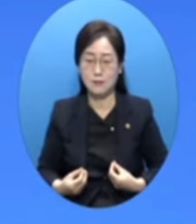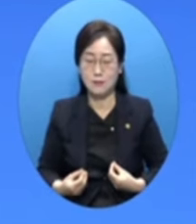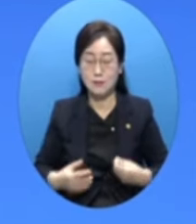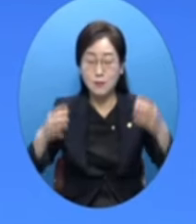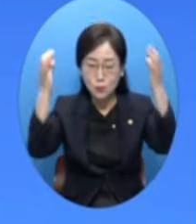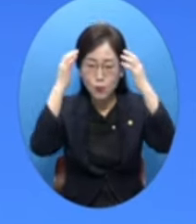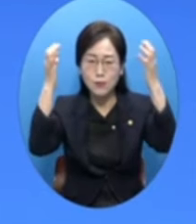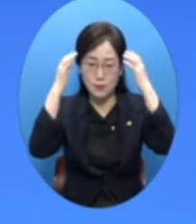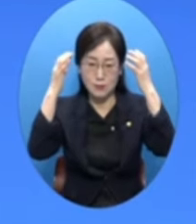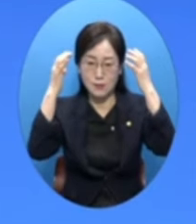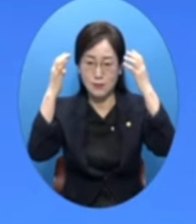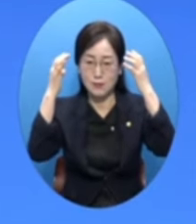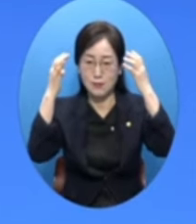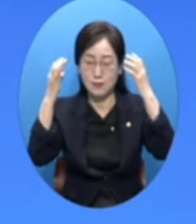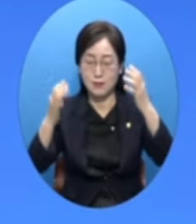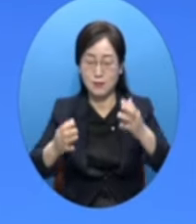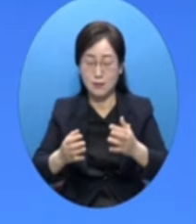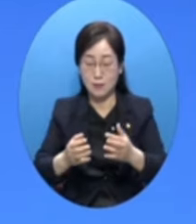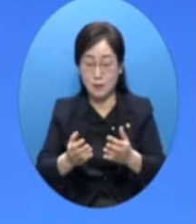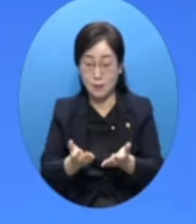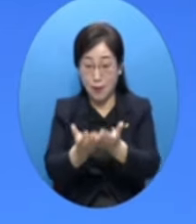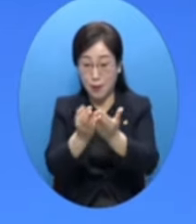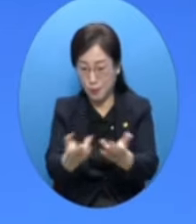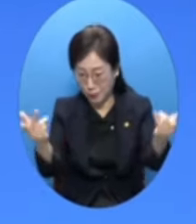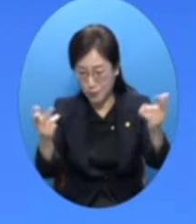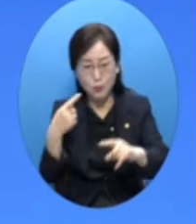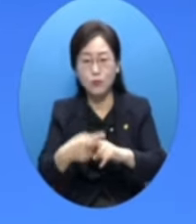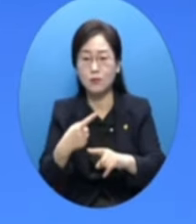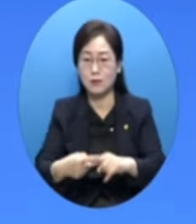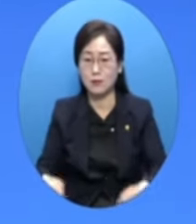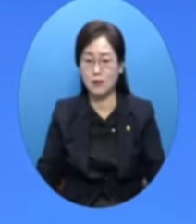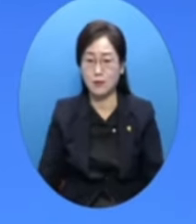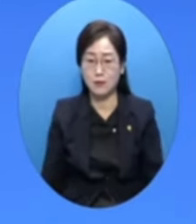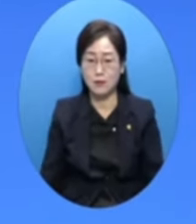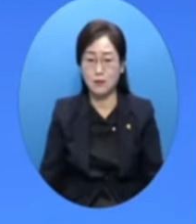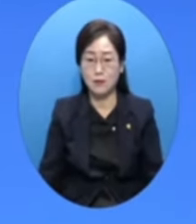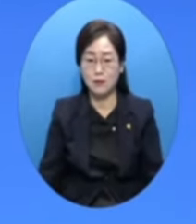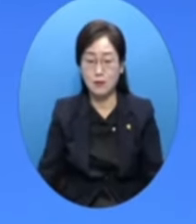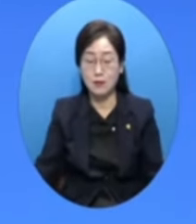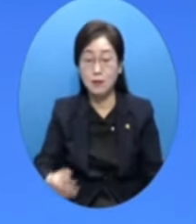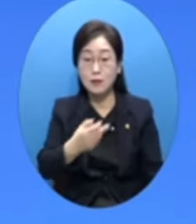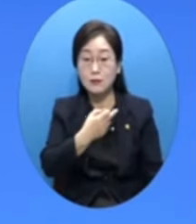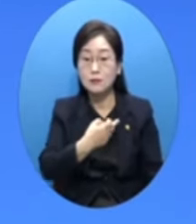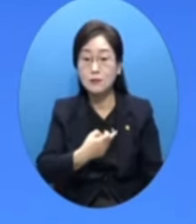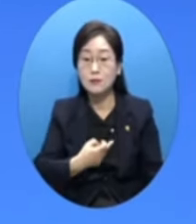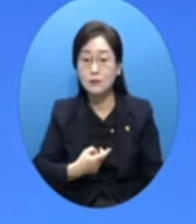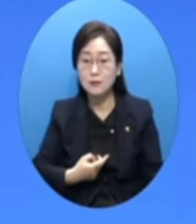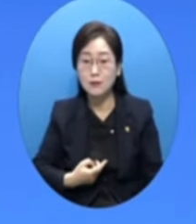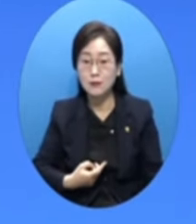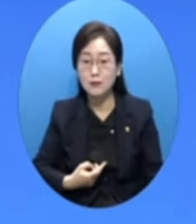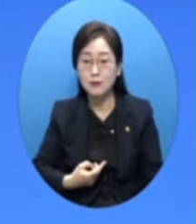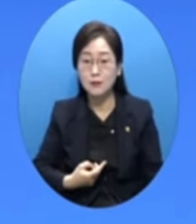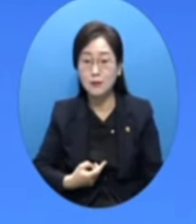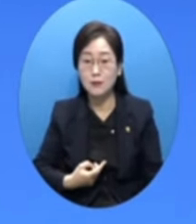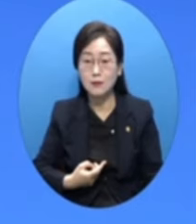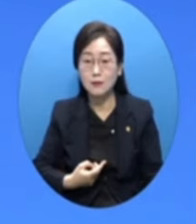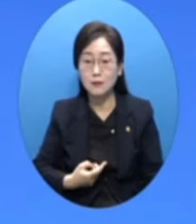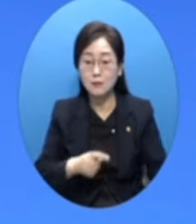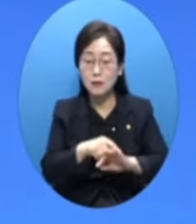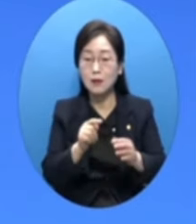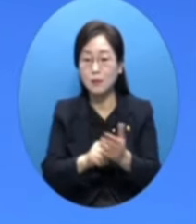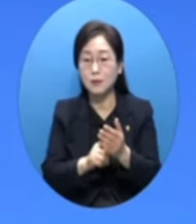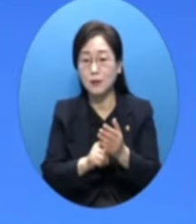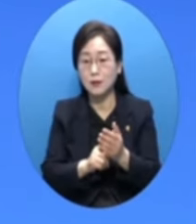고난의 인생이요 빈배 인생일 뿐인 것입니다. 그들에게 다가온 것은 희망의 아침이 아니라